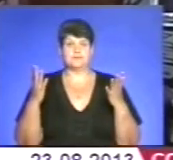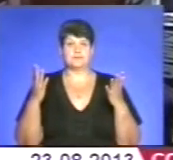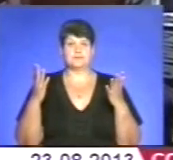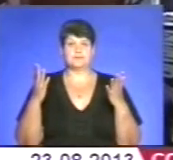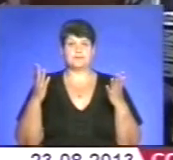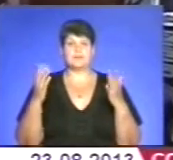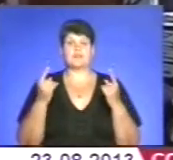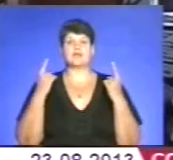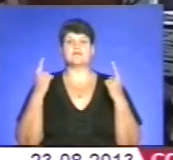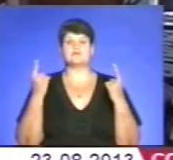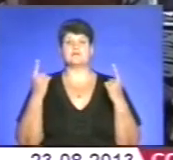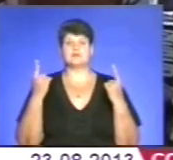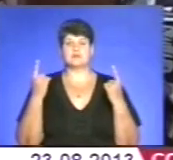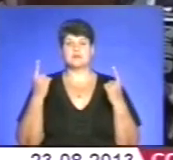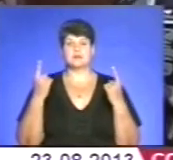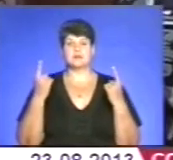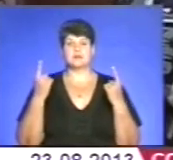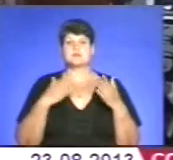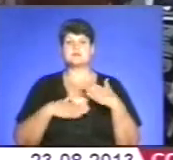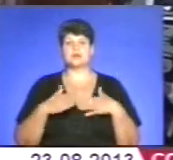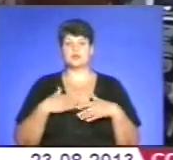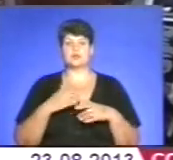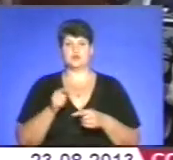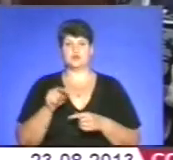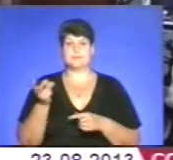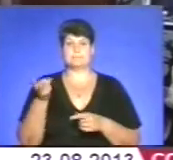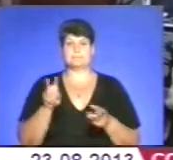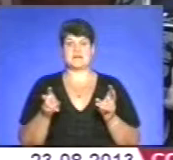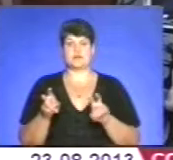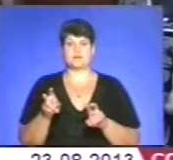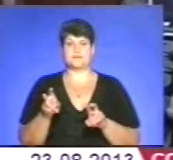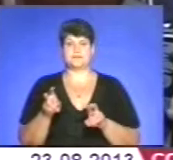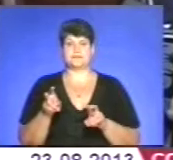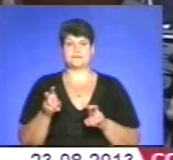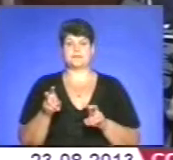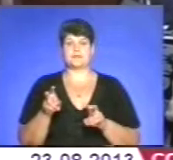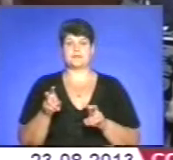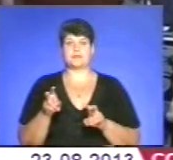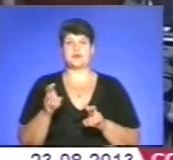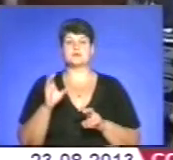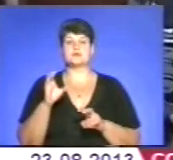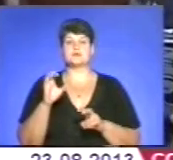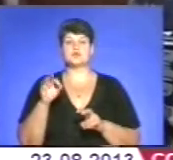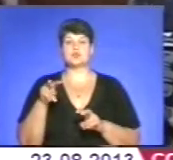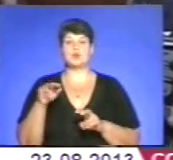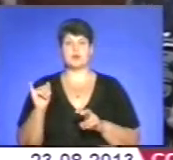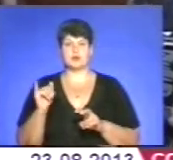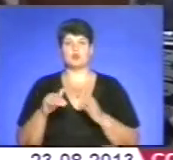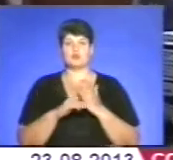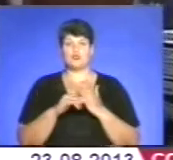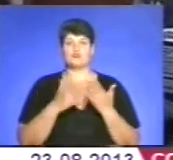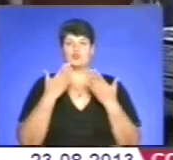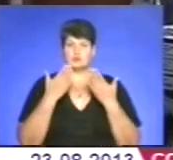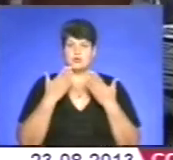з великою задоволенням сюди приходжу. Солі, думаєте, вам допоможуть дихати це? Думаю,